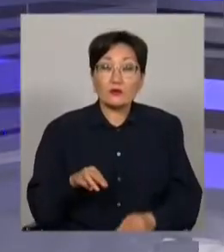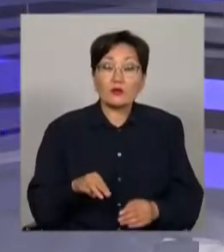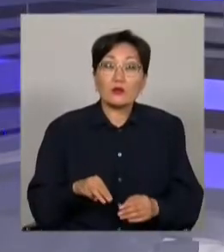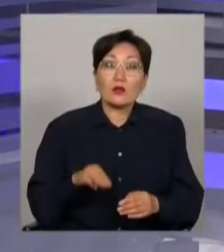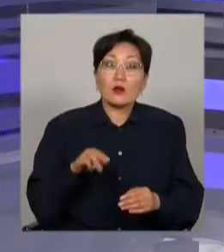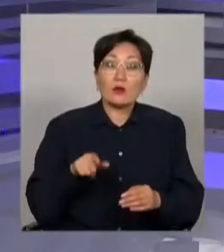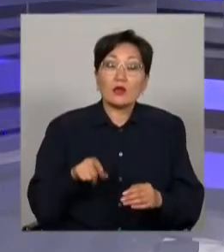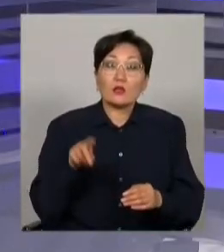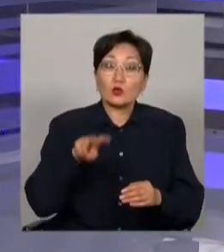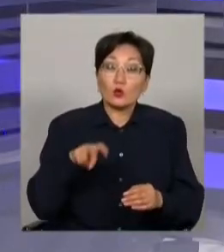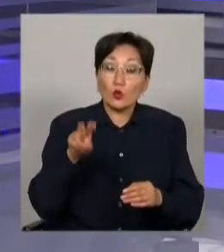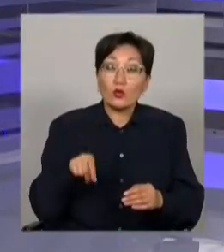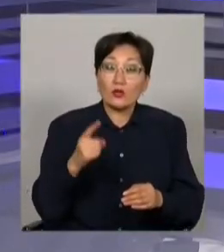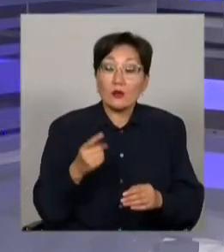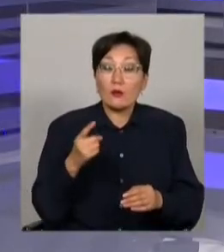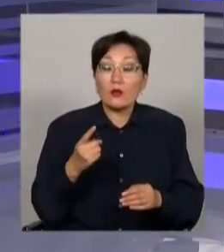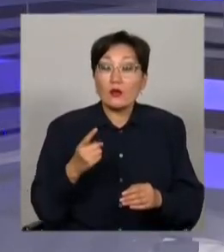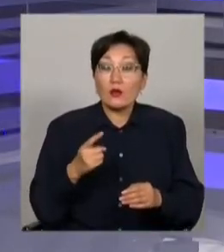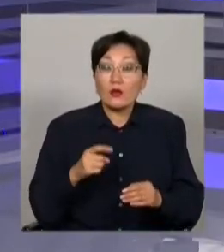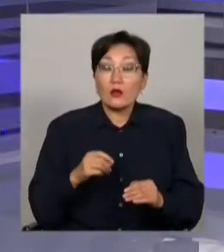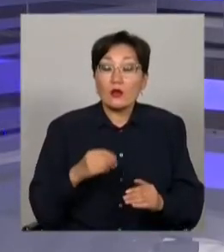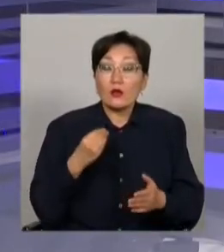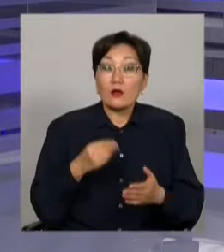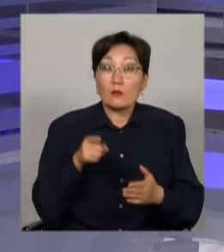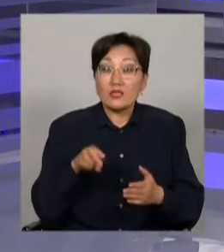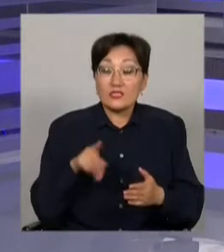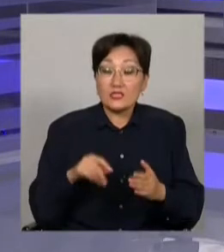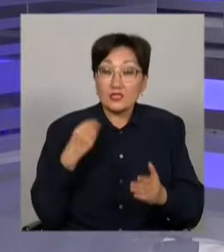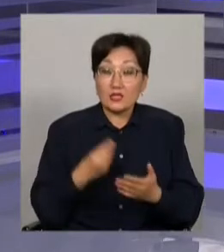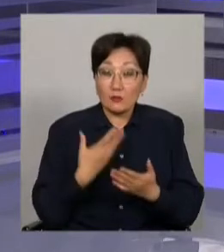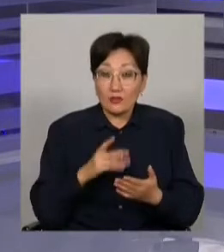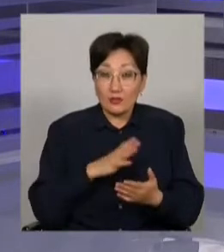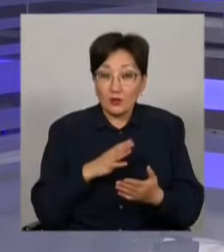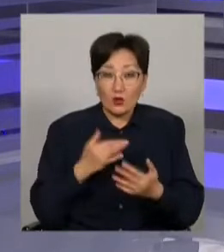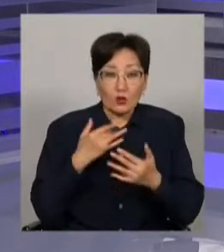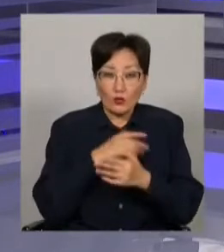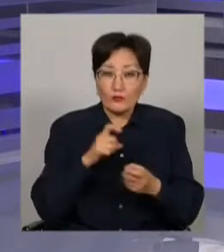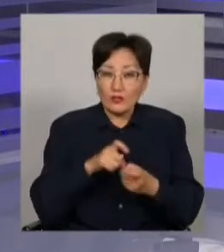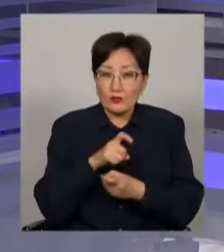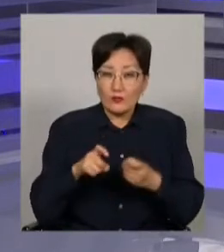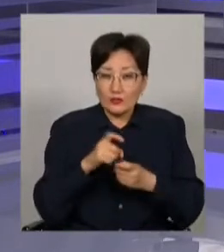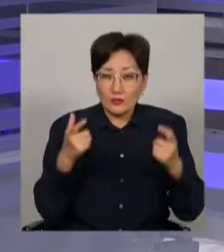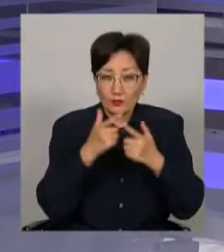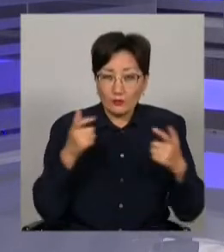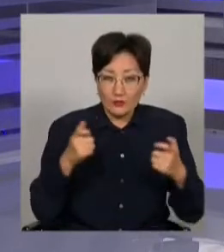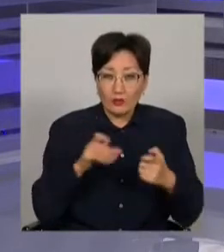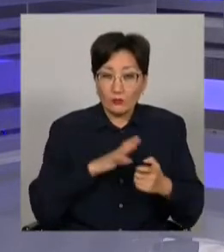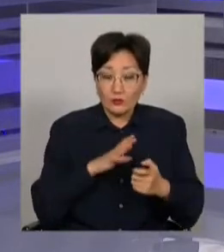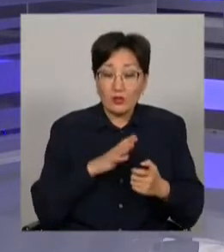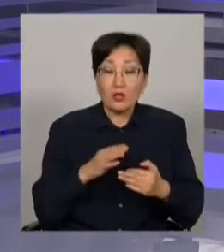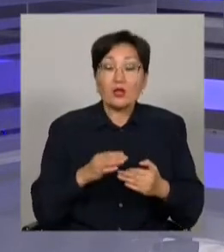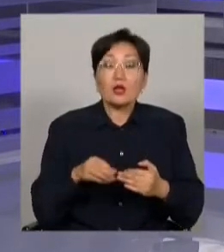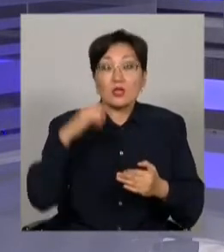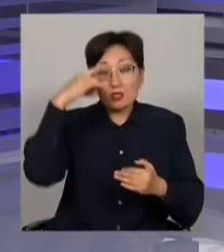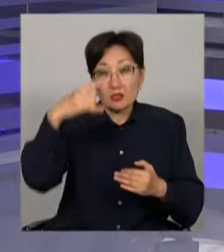деді ғой. Бірақ сондай ажиотаж туындады ғой. Тіпті WhatsApp чаттардың өзінен таралып кетті да. Вот теңге, в общем, Қазақстан дефолтқа